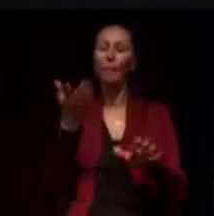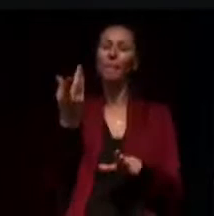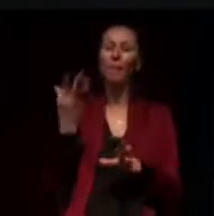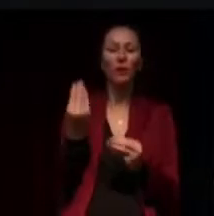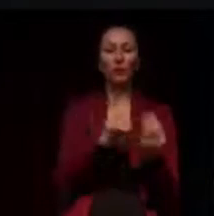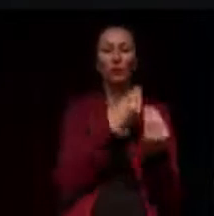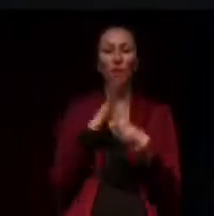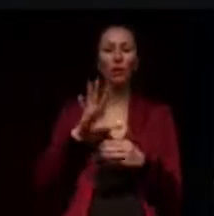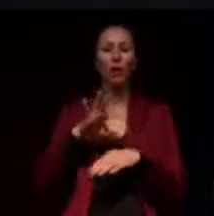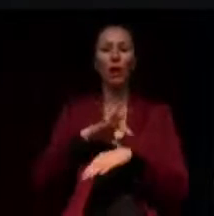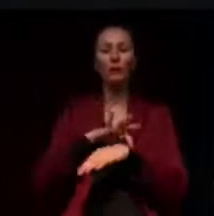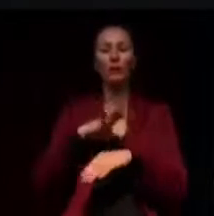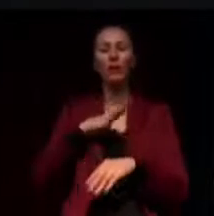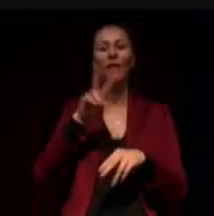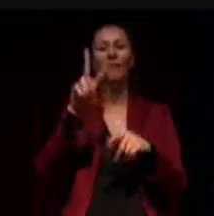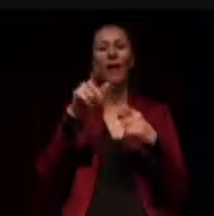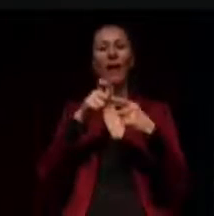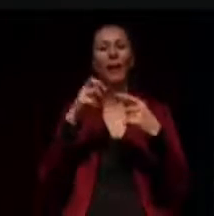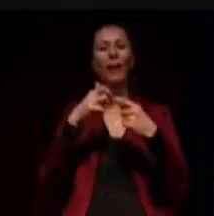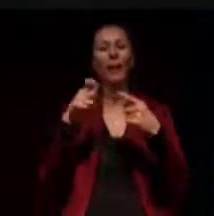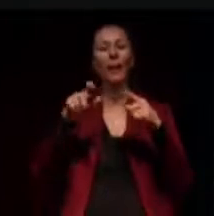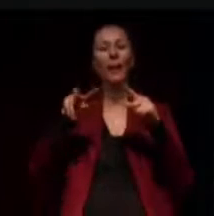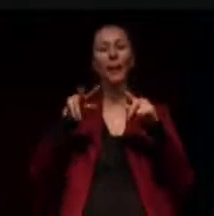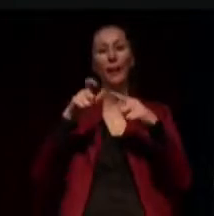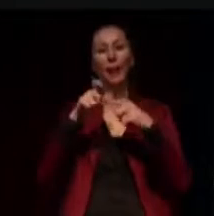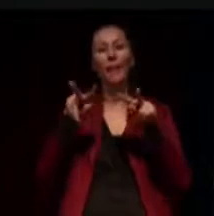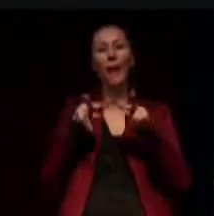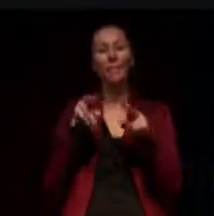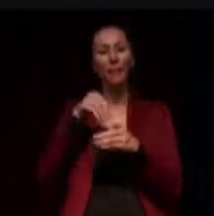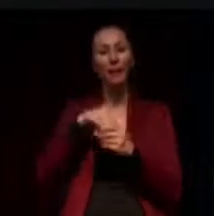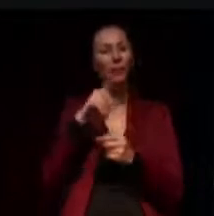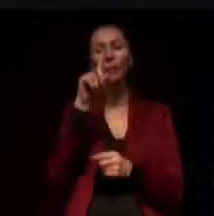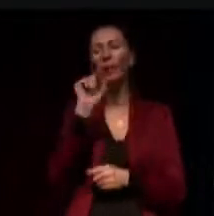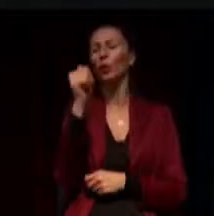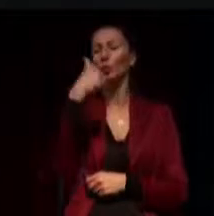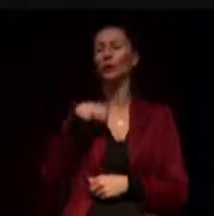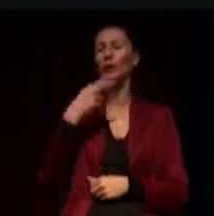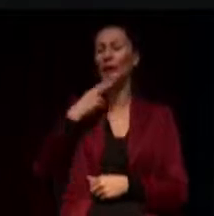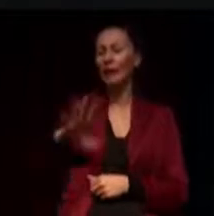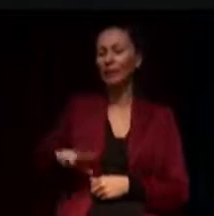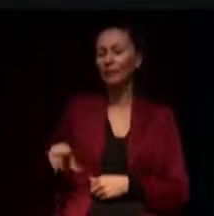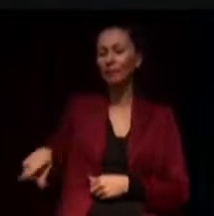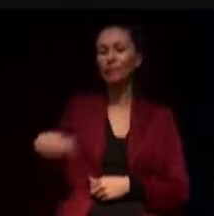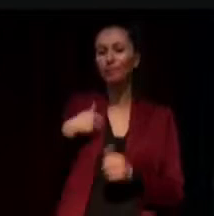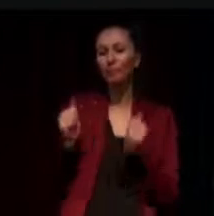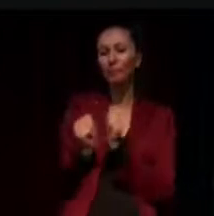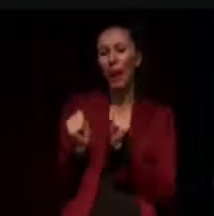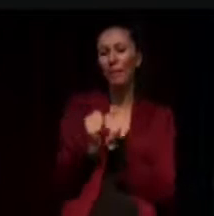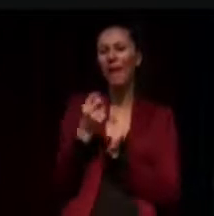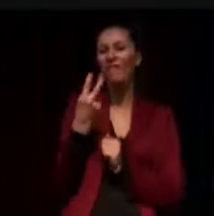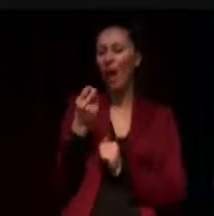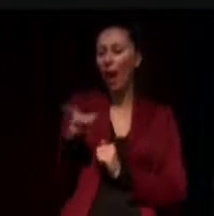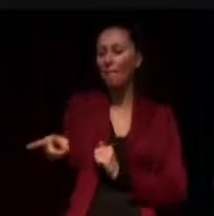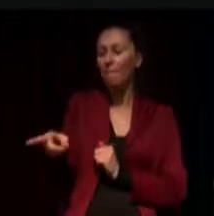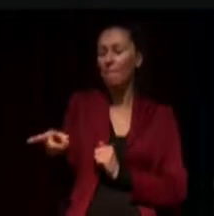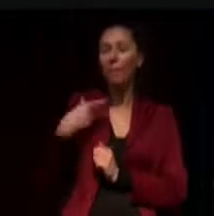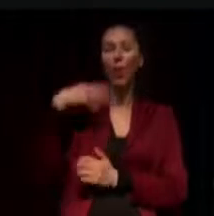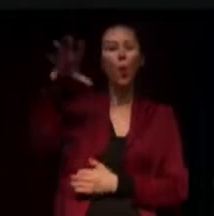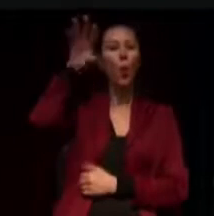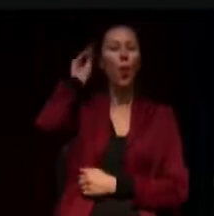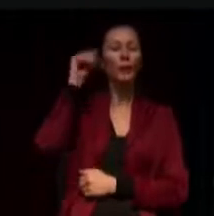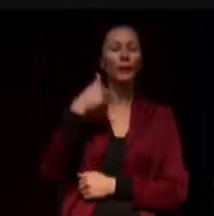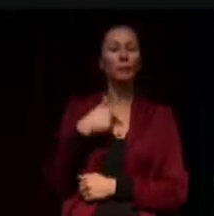vardı. Verem. Bir gün canımdan çok sevdiğim kızım Mübeşşir'in de vereme yakalandığını